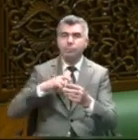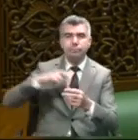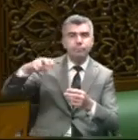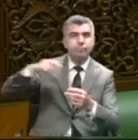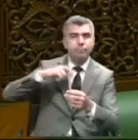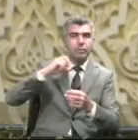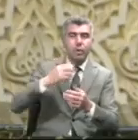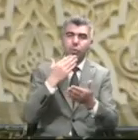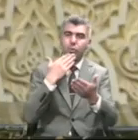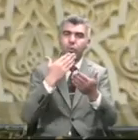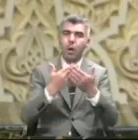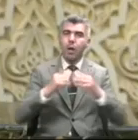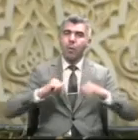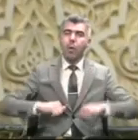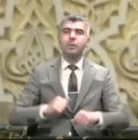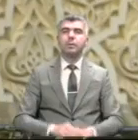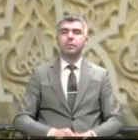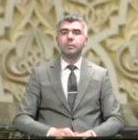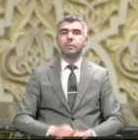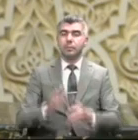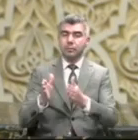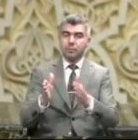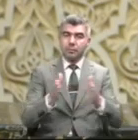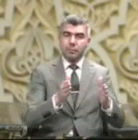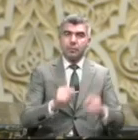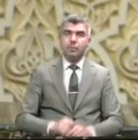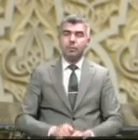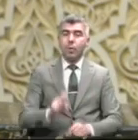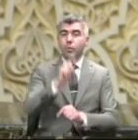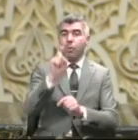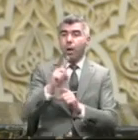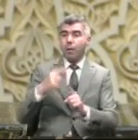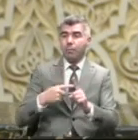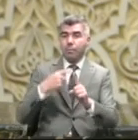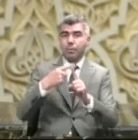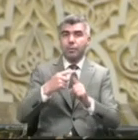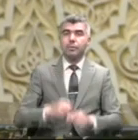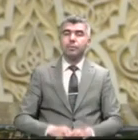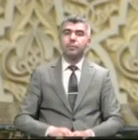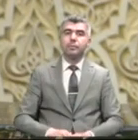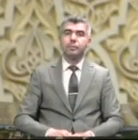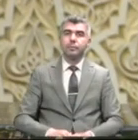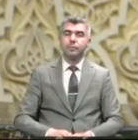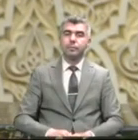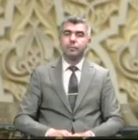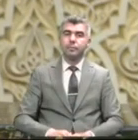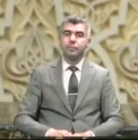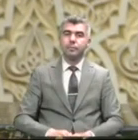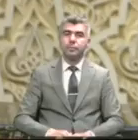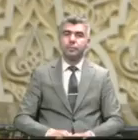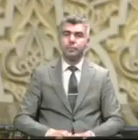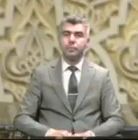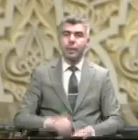المغاربه وشكرا سيد الوزير شكرا لكم السيد المستشار اعطي الكلمه لاحد سي عبد السلام في اطار تعقيب من فريق